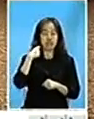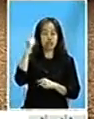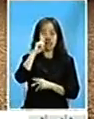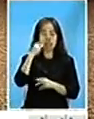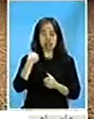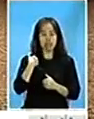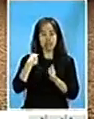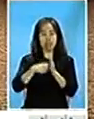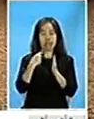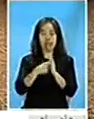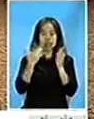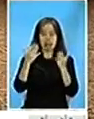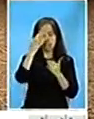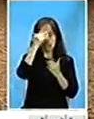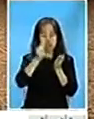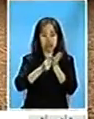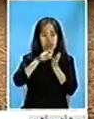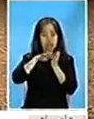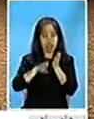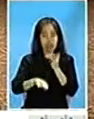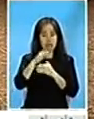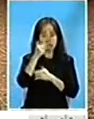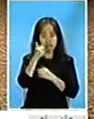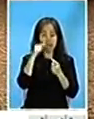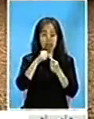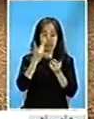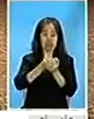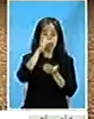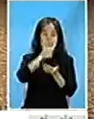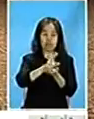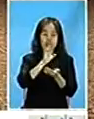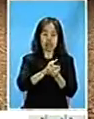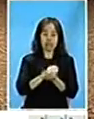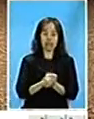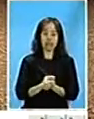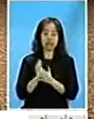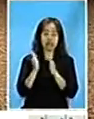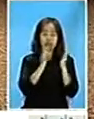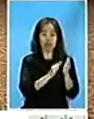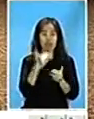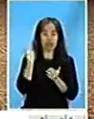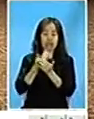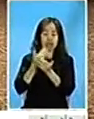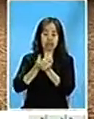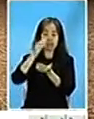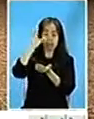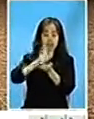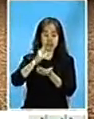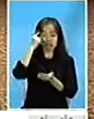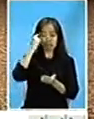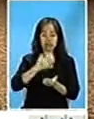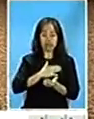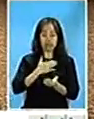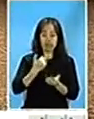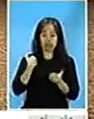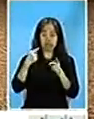งนะคะว่าทำไมถึงน่าจะปรับลดลงไปได้อีกนะคะสำหรับงบประมาณที่ทำนอกจากนั้นแล้วก็ยังมีงบประมาณที่ดิฉันคิดว่าหลายเรื่องนะ